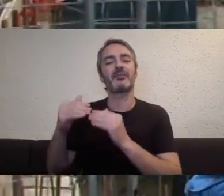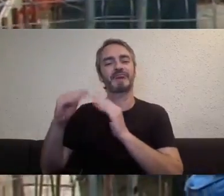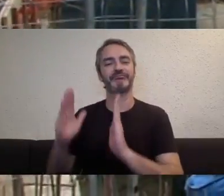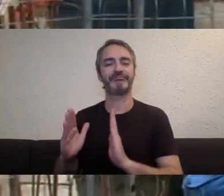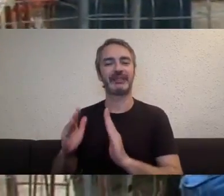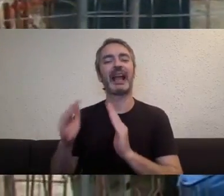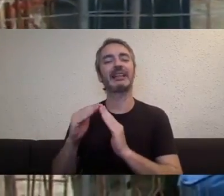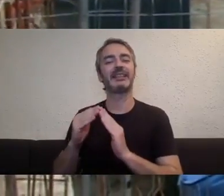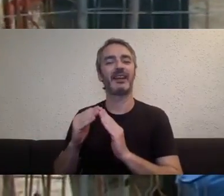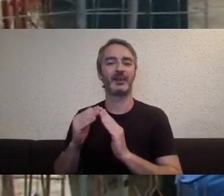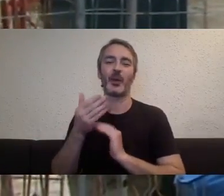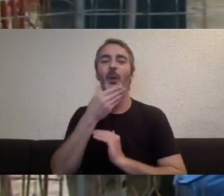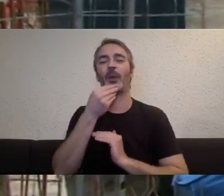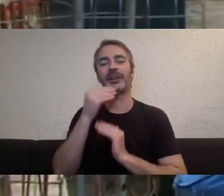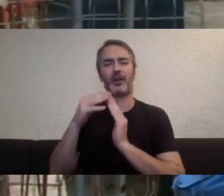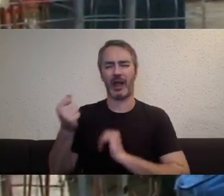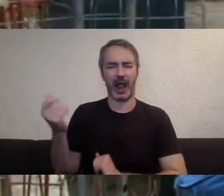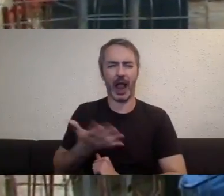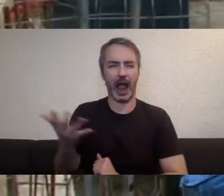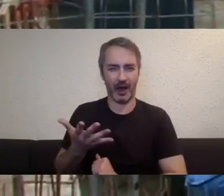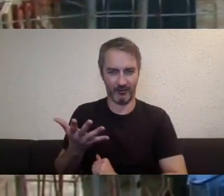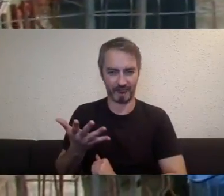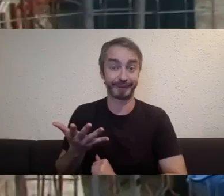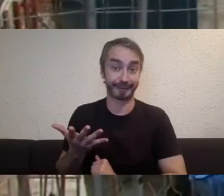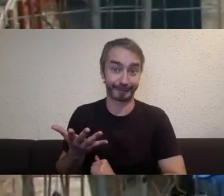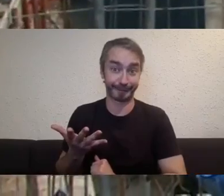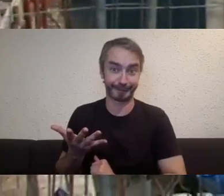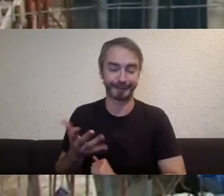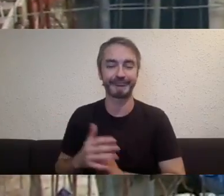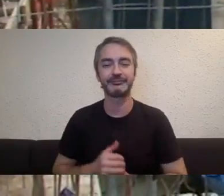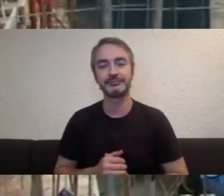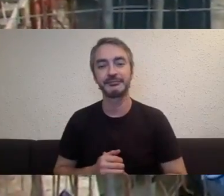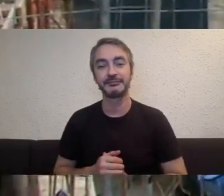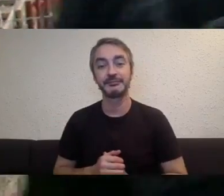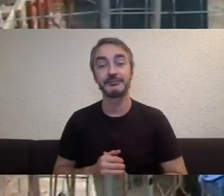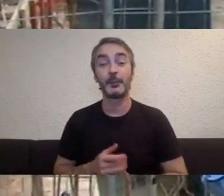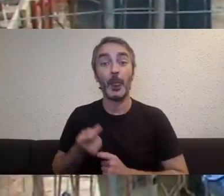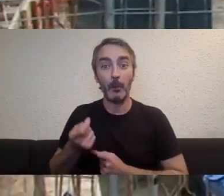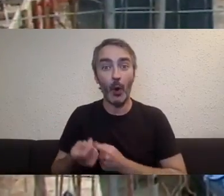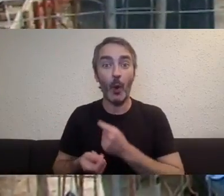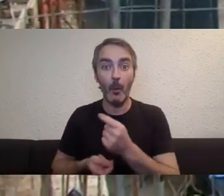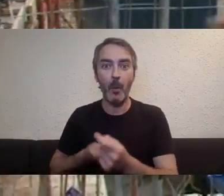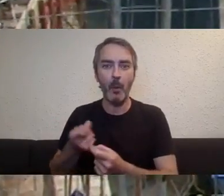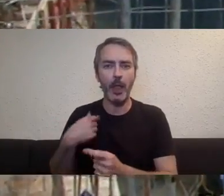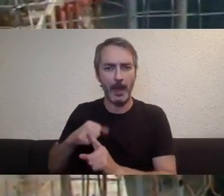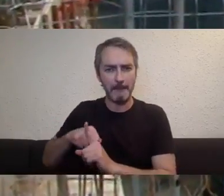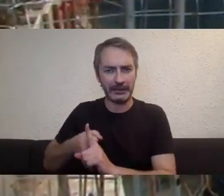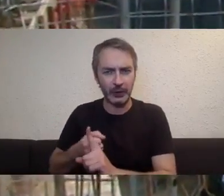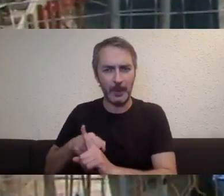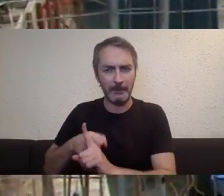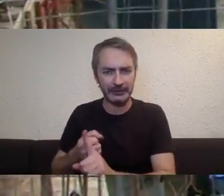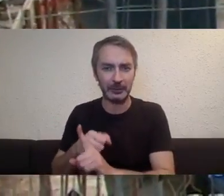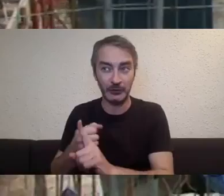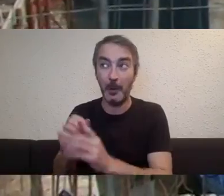d'aquests familiars, no? Rotllo casetes d'aquestes maques, molt cares, no? I bueno, doncs, a poc a poc s'havia anat fent